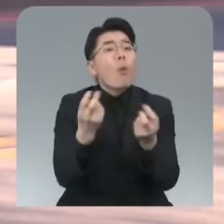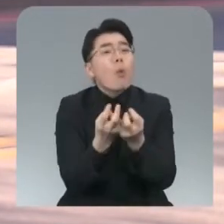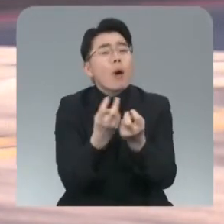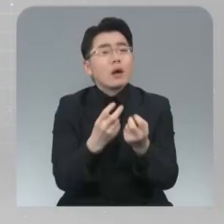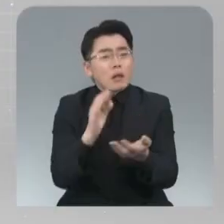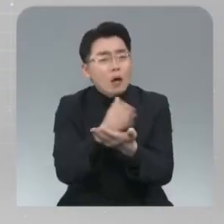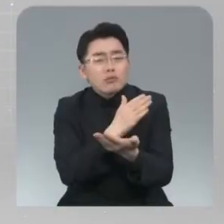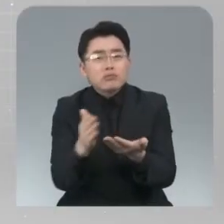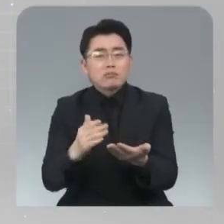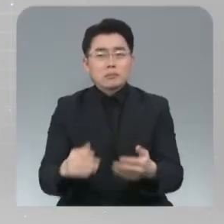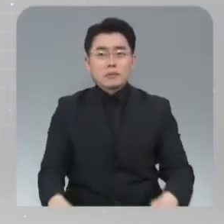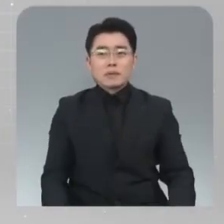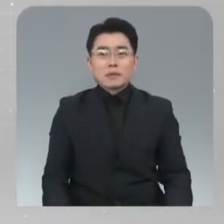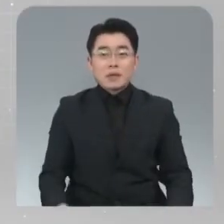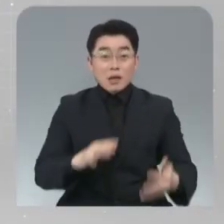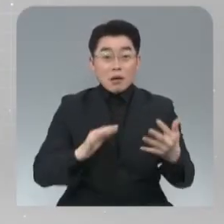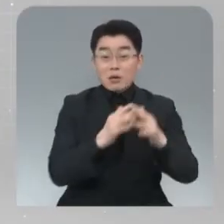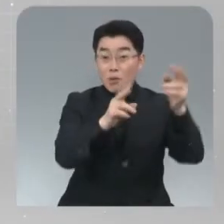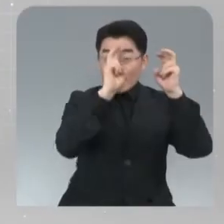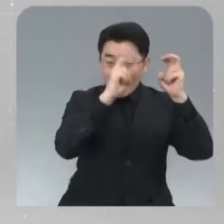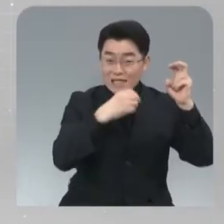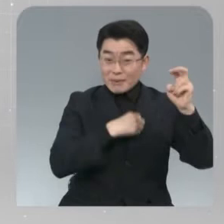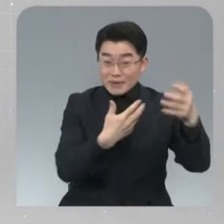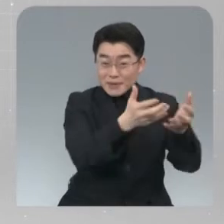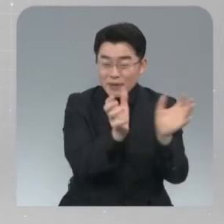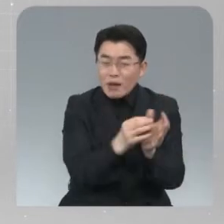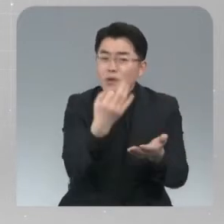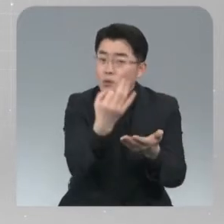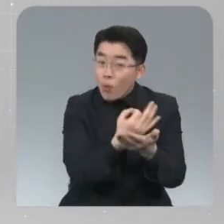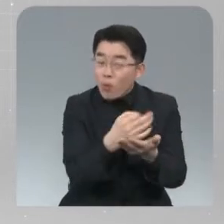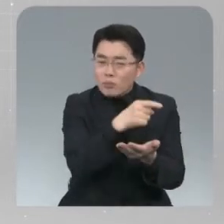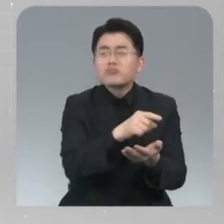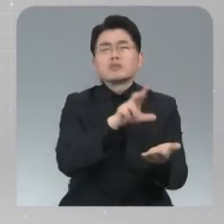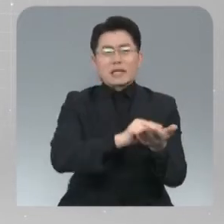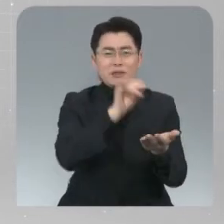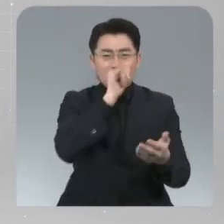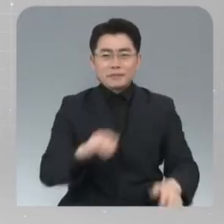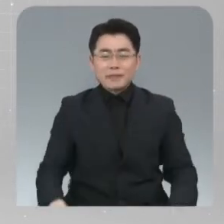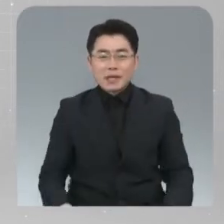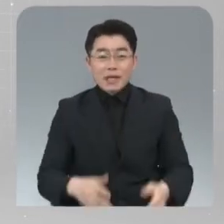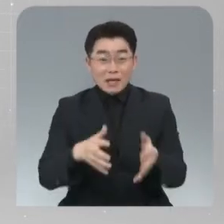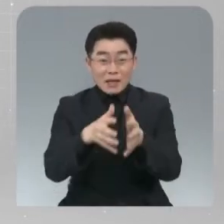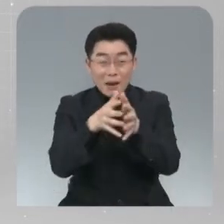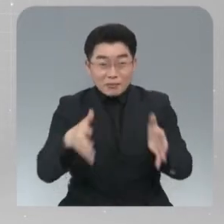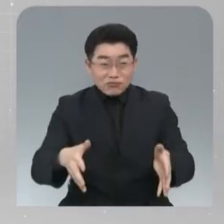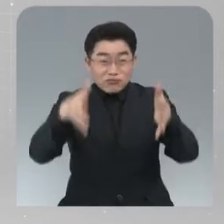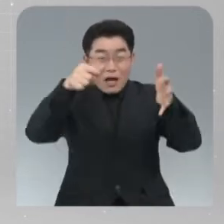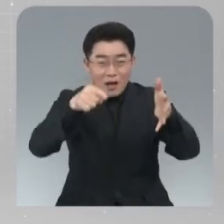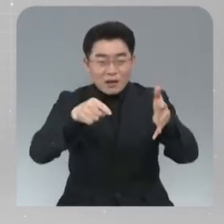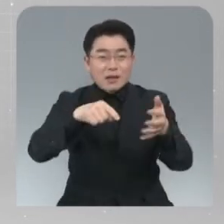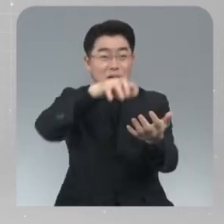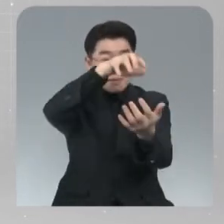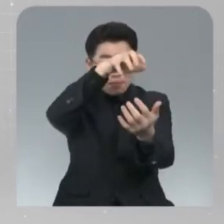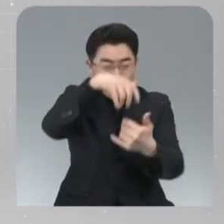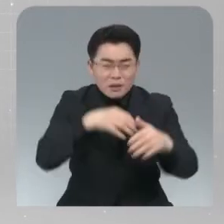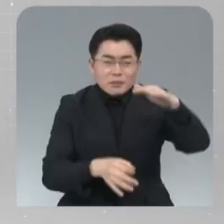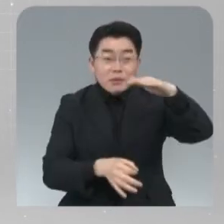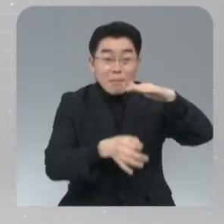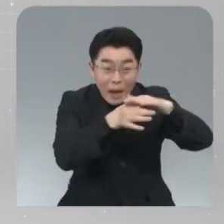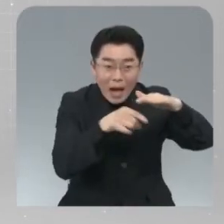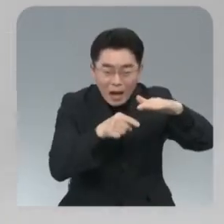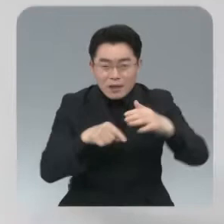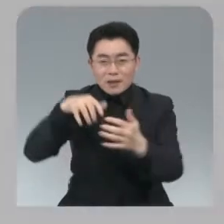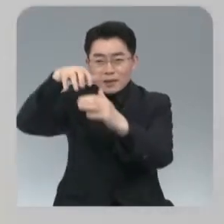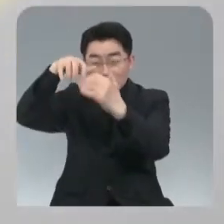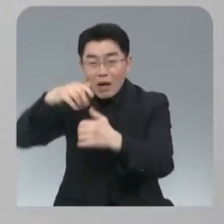드러납니다. 건설사와 조합원들의 이익과 연관된 분양가 상한제와 재건축 초과이익 환수제는